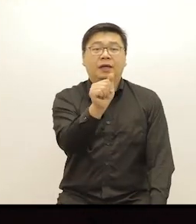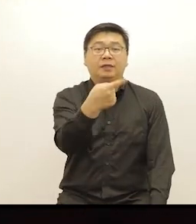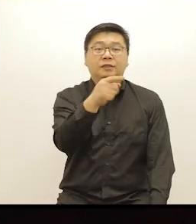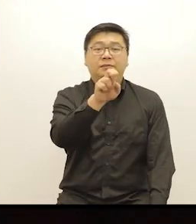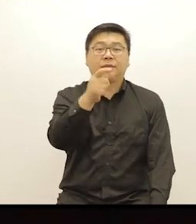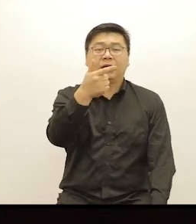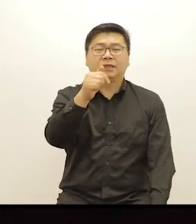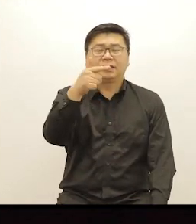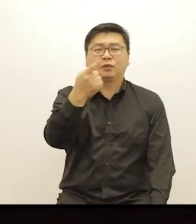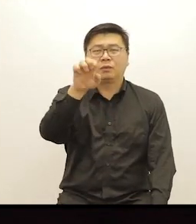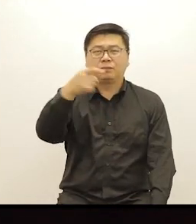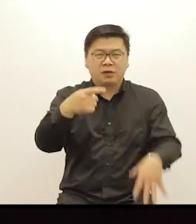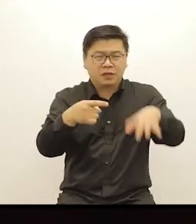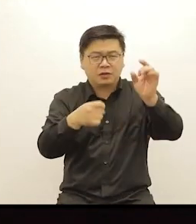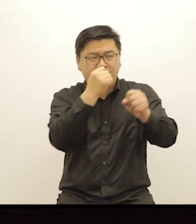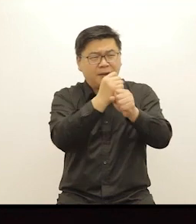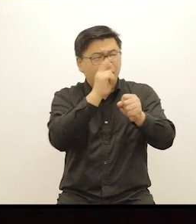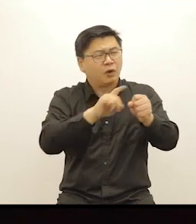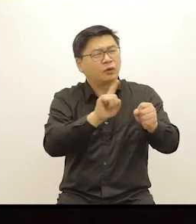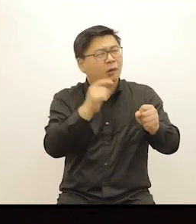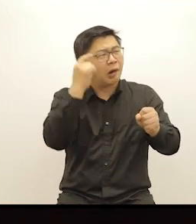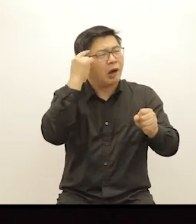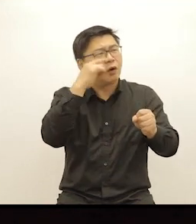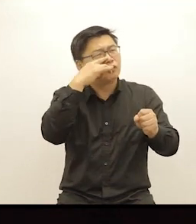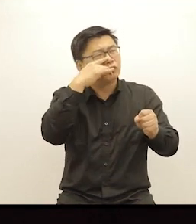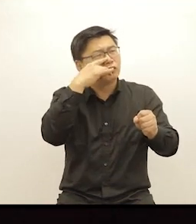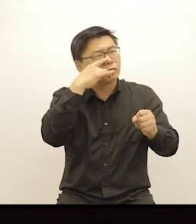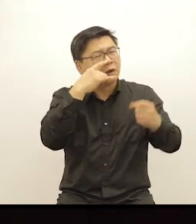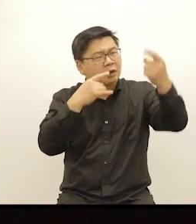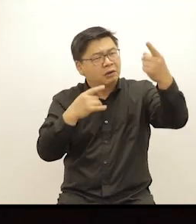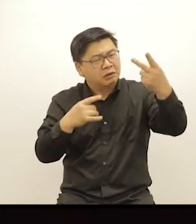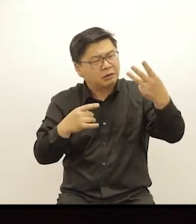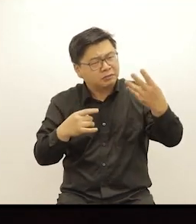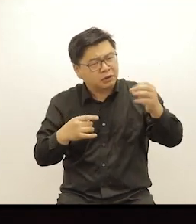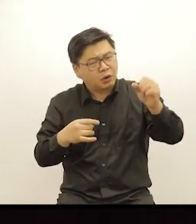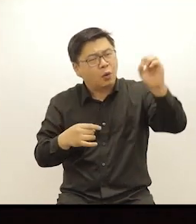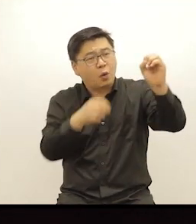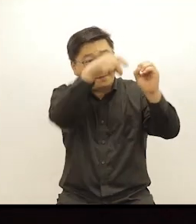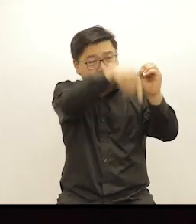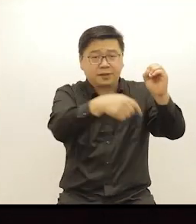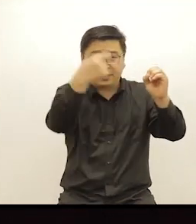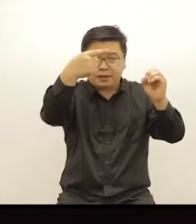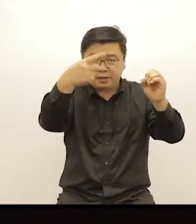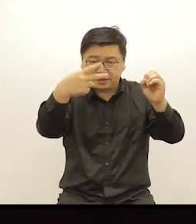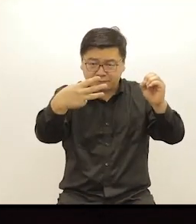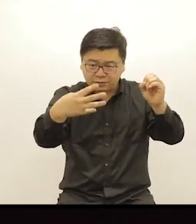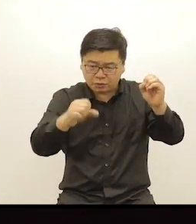작품은 어땠을까 하면서 OP 1번, 2번, 3번, 4번, 5번 이렇게 가다가